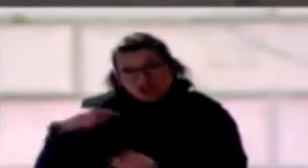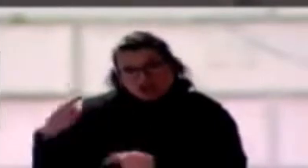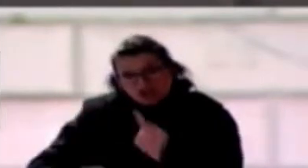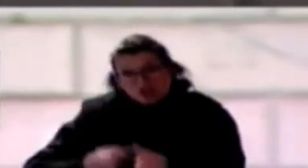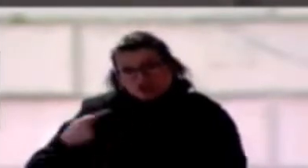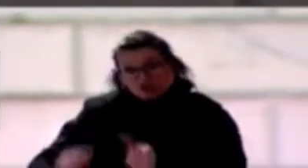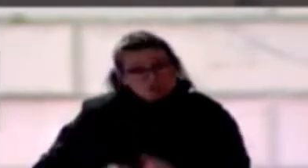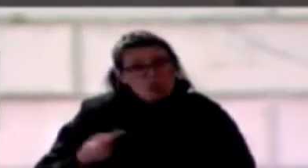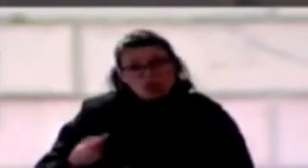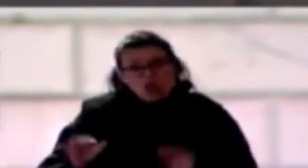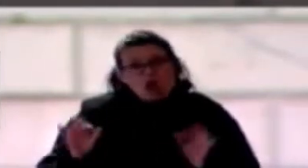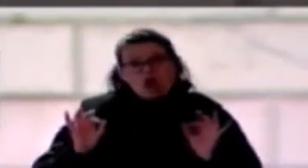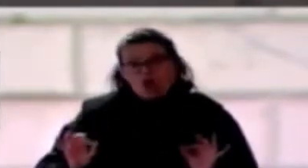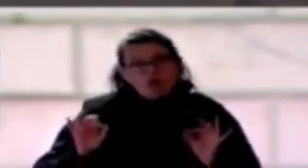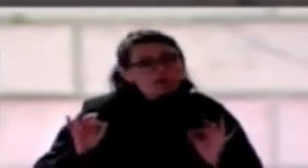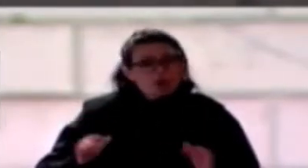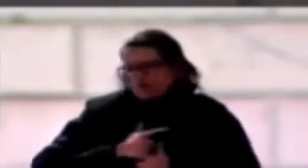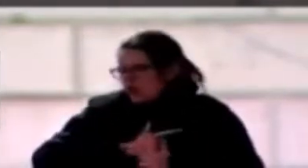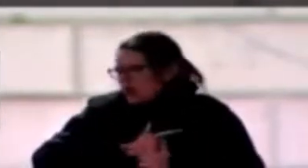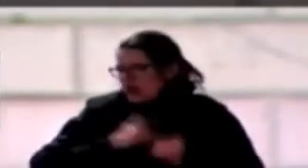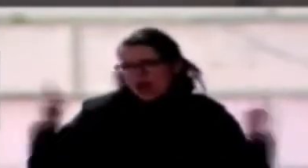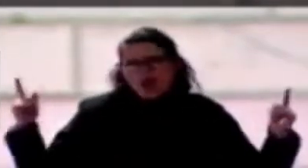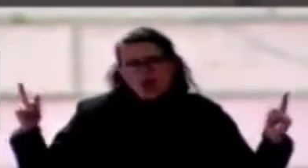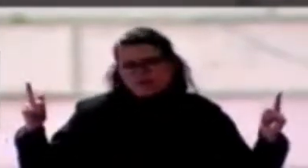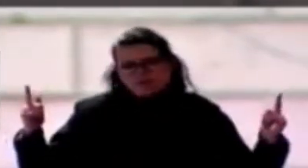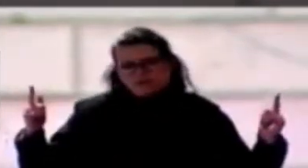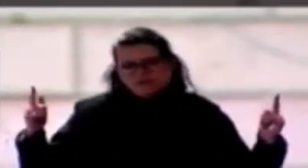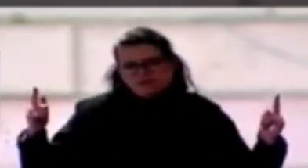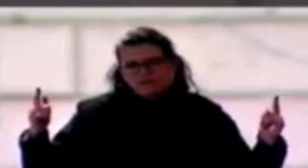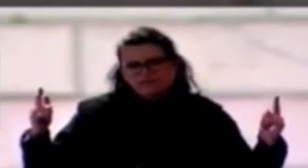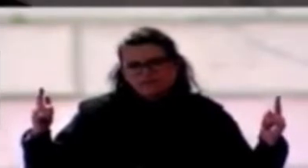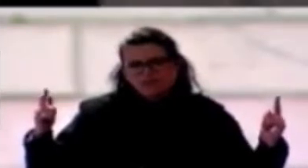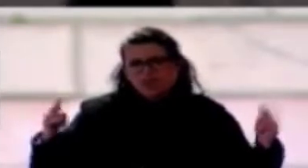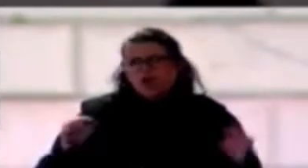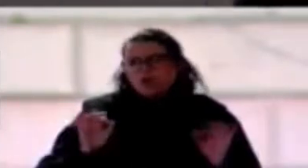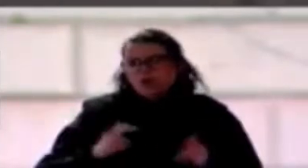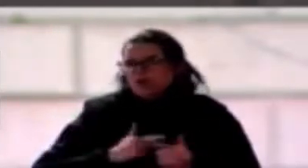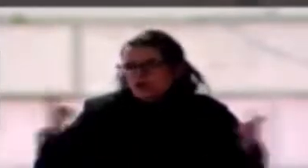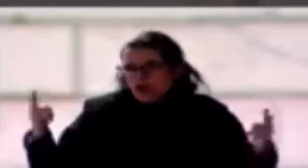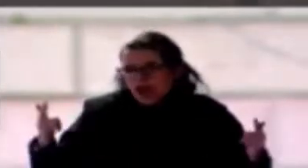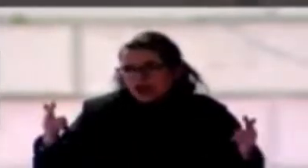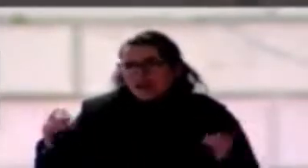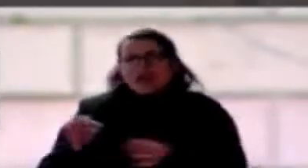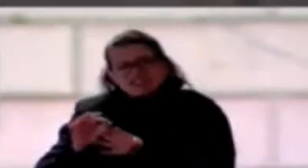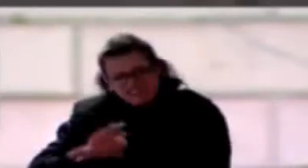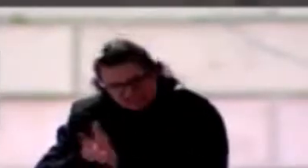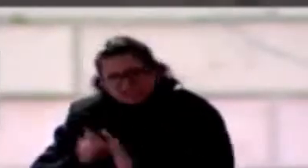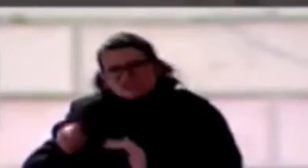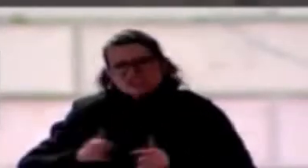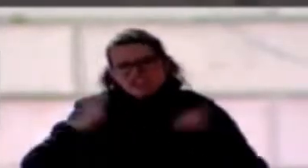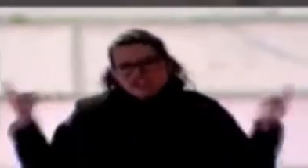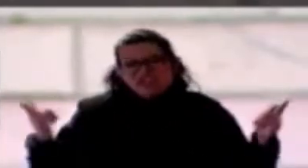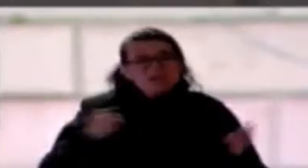cosa estremamente grave. Altrettanto più grave della trattativa stessa è che oggi è venuto alla